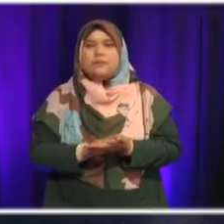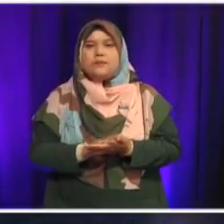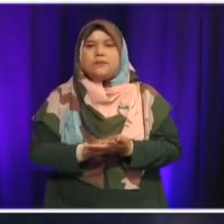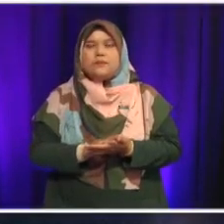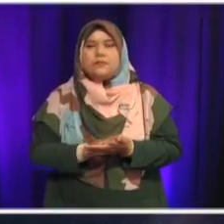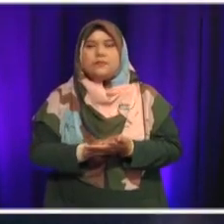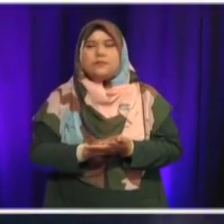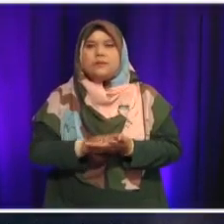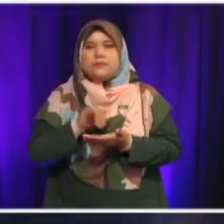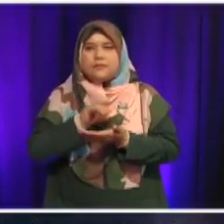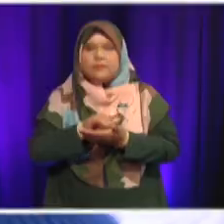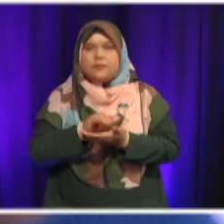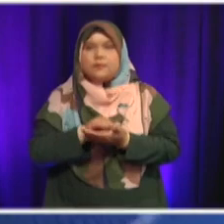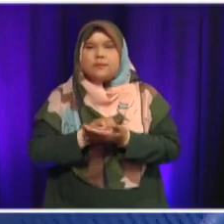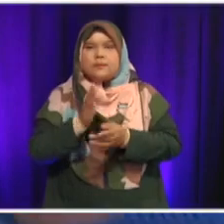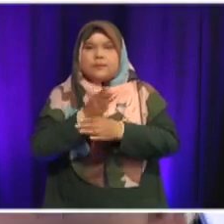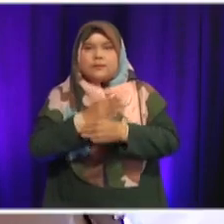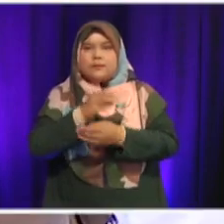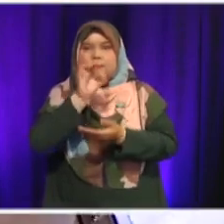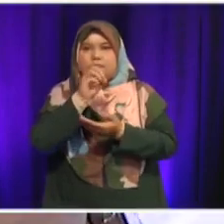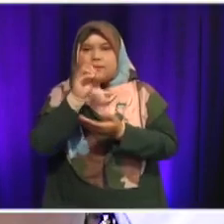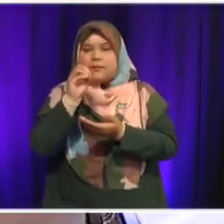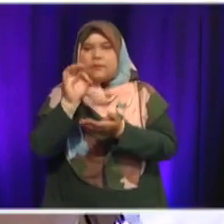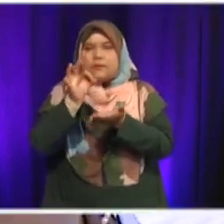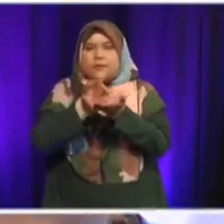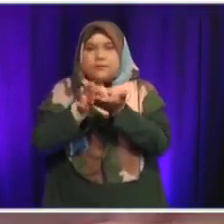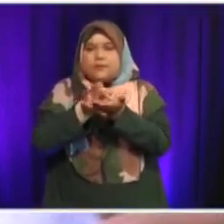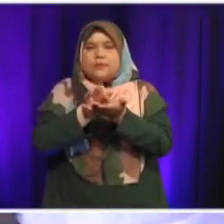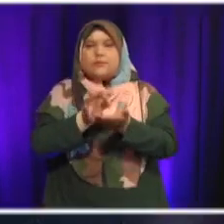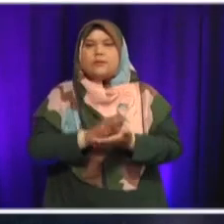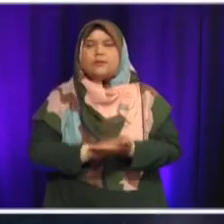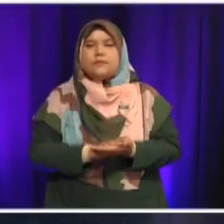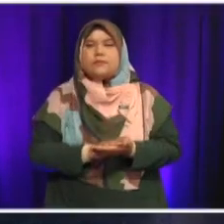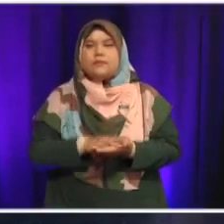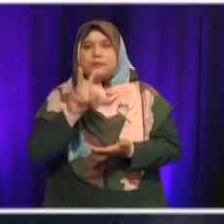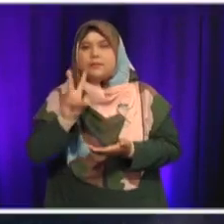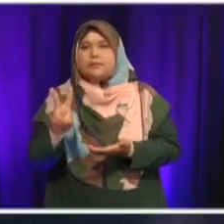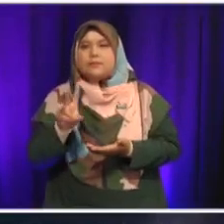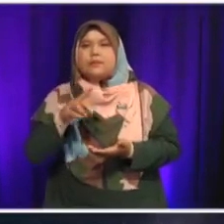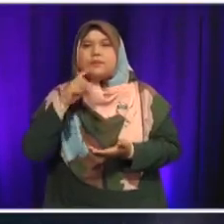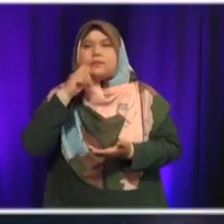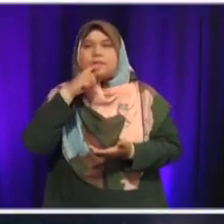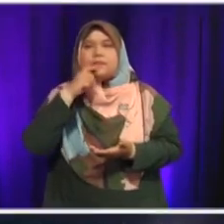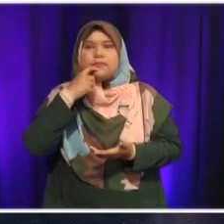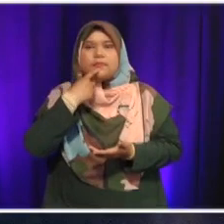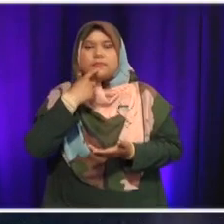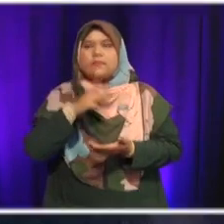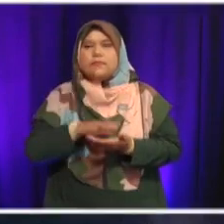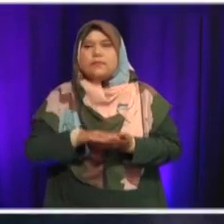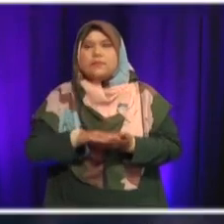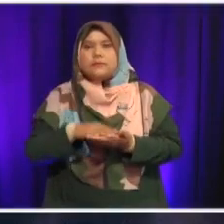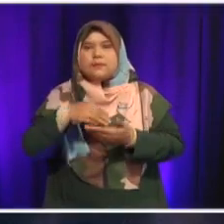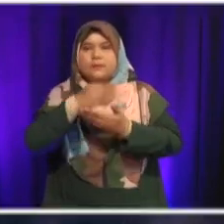ini bentuknya bulat-bulat seperti beras kalau beli Saya tunjukkan ini adalah